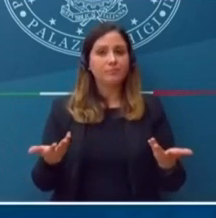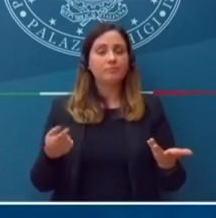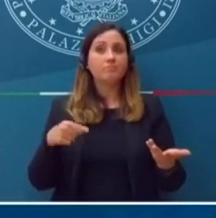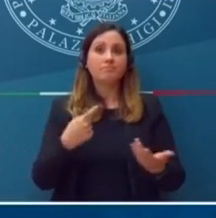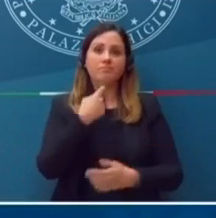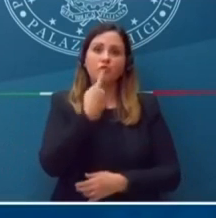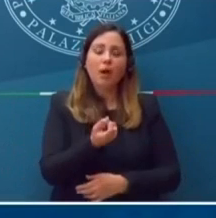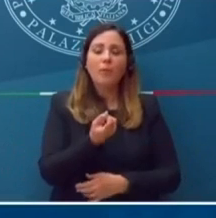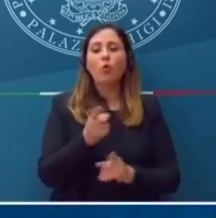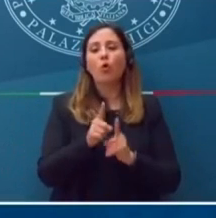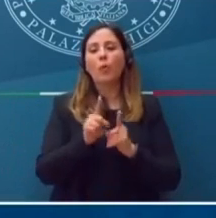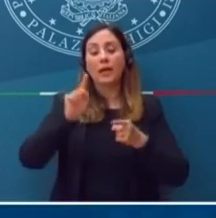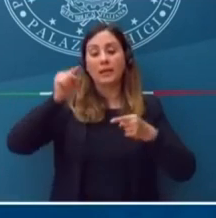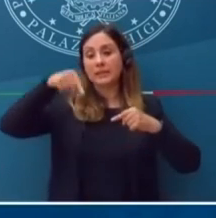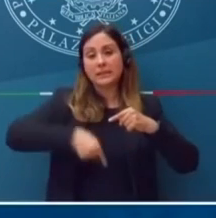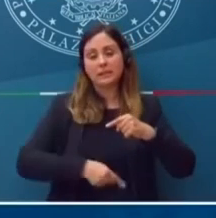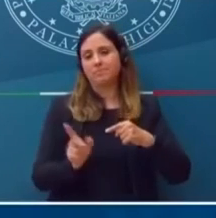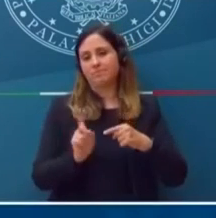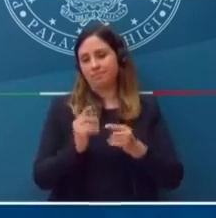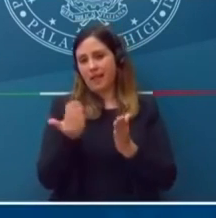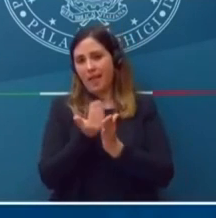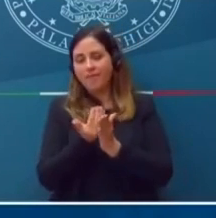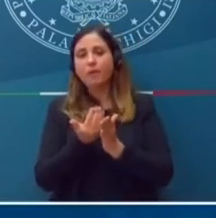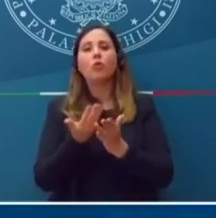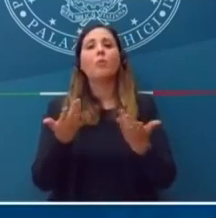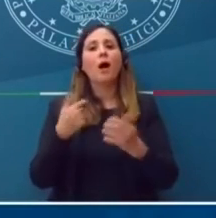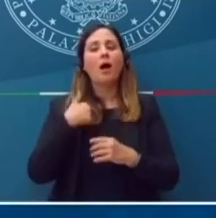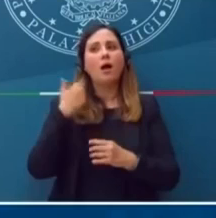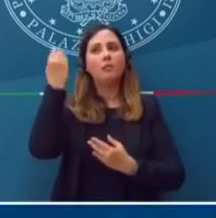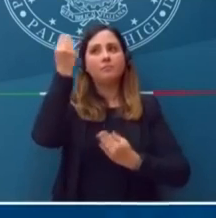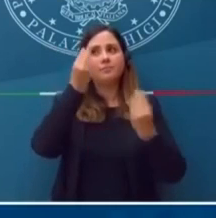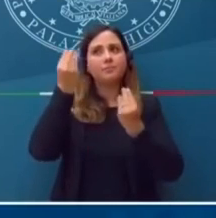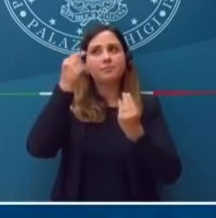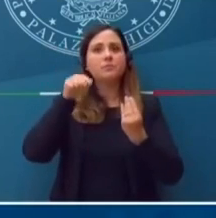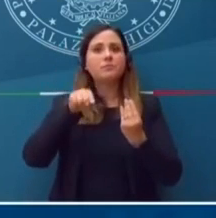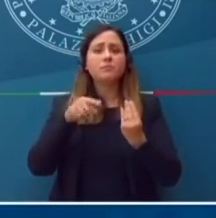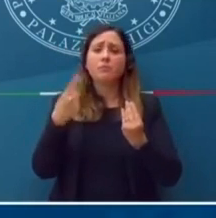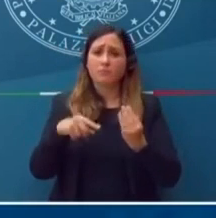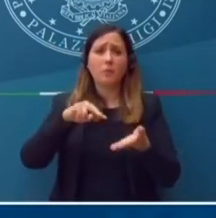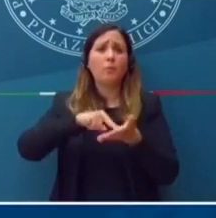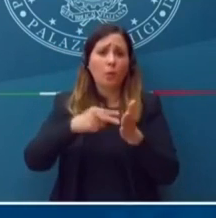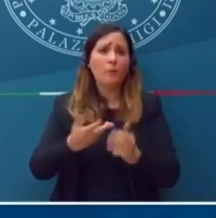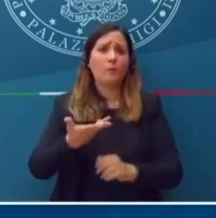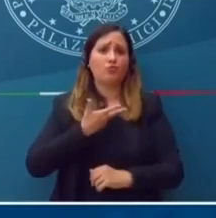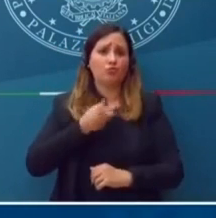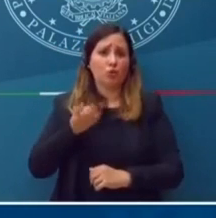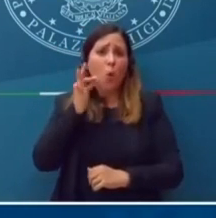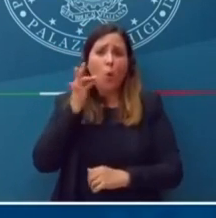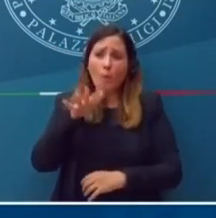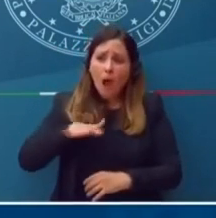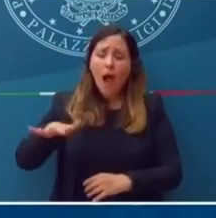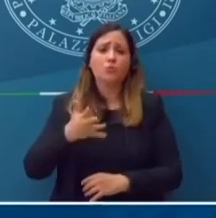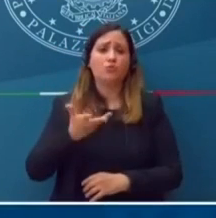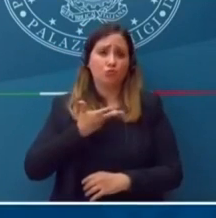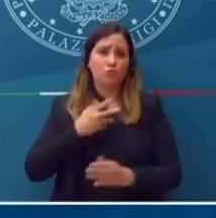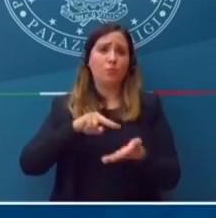Senza troppo andare nei dettagli, mi sono chiesto, questo è un problema, non si può far finta che non esista. Esiste.